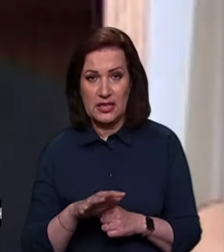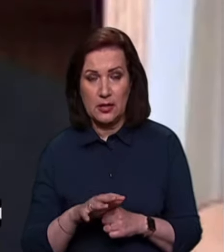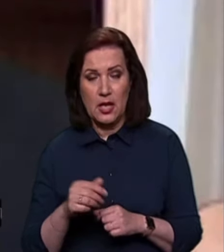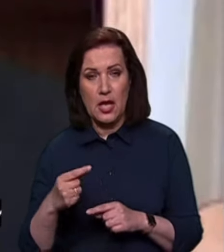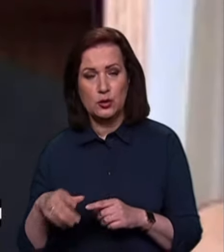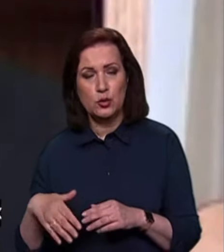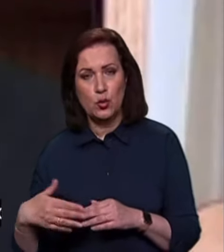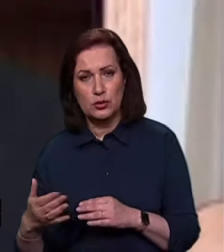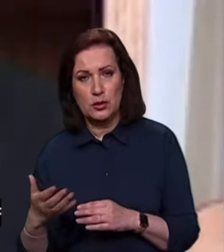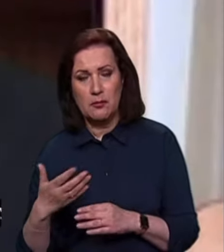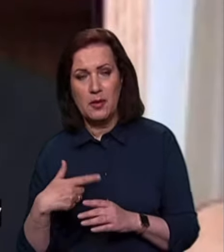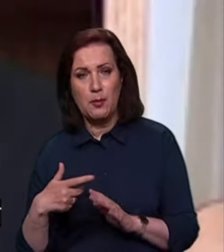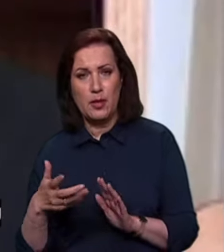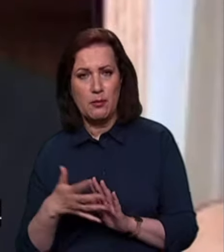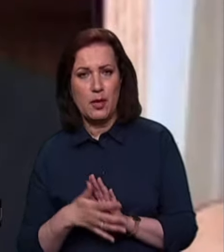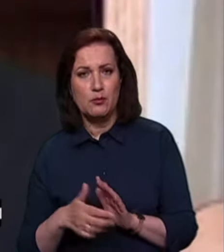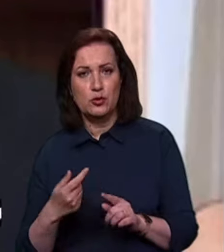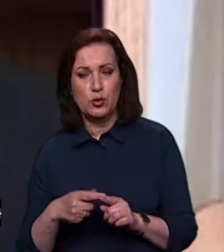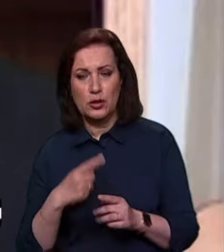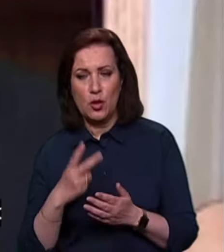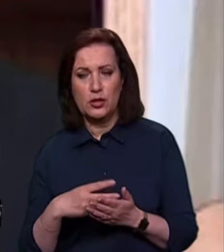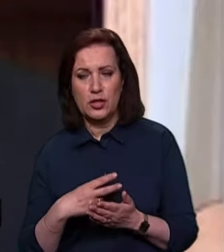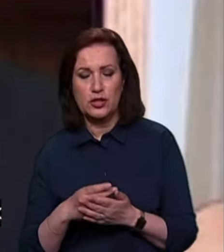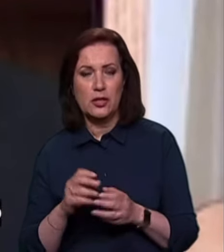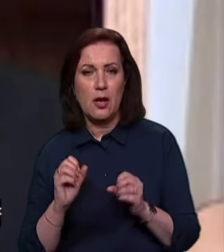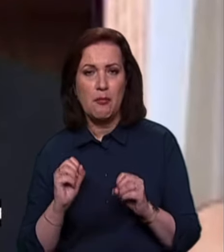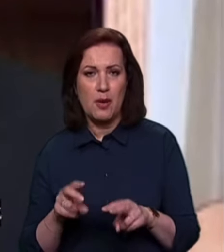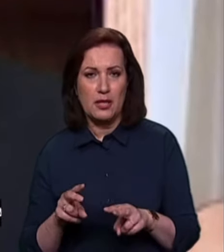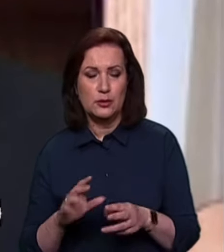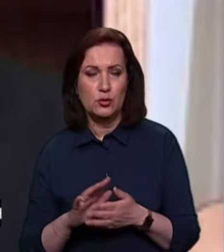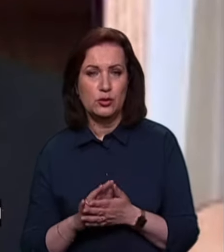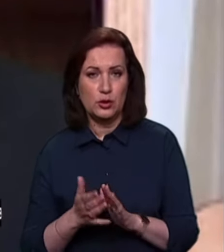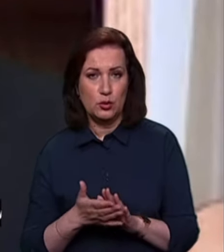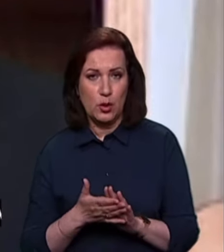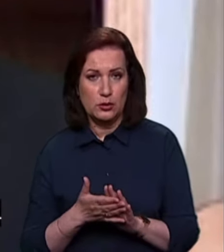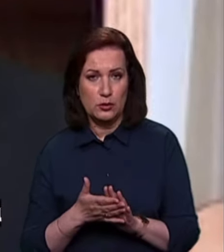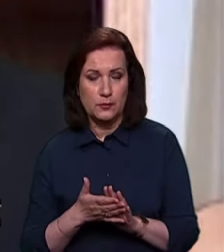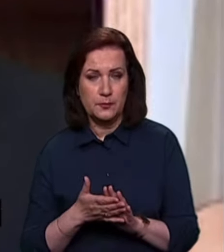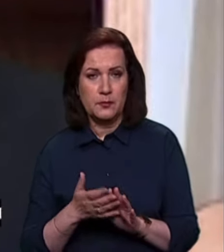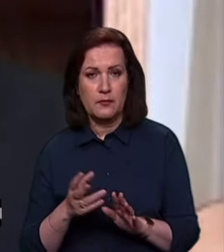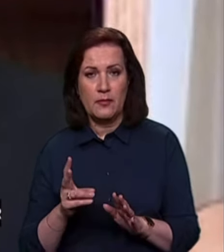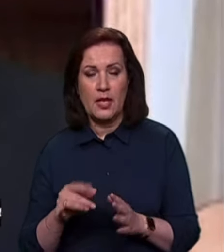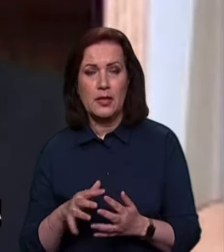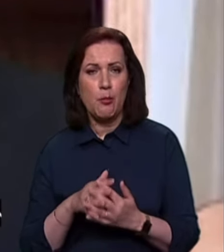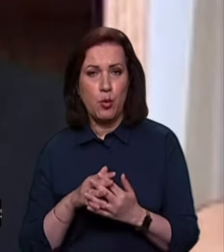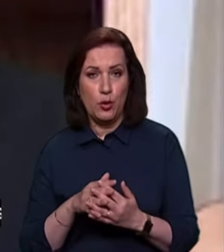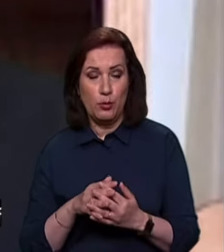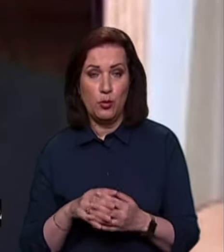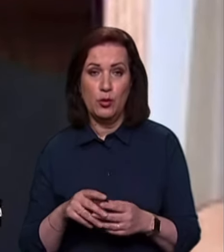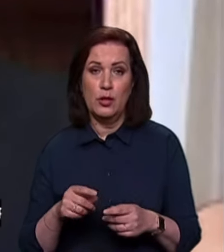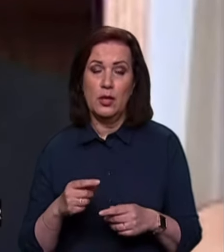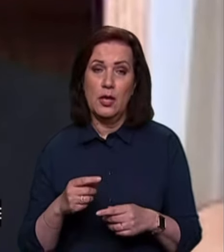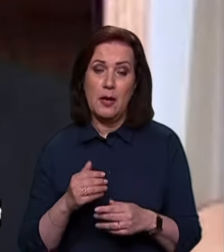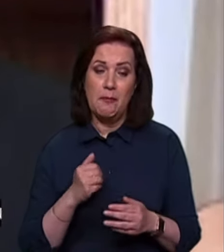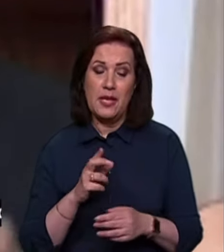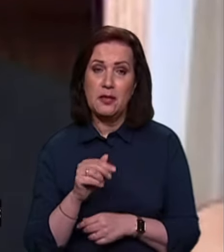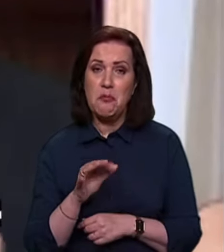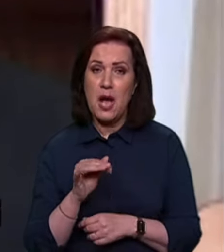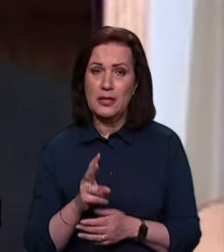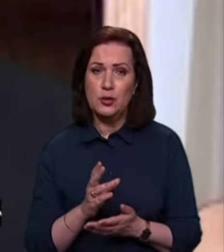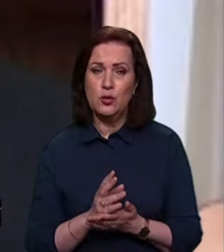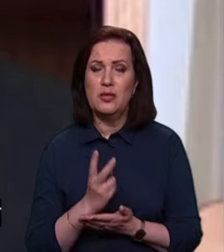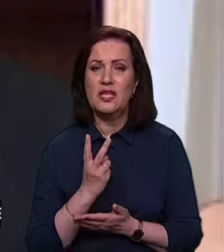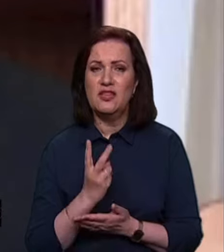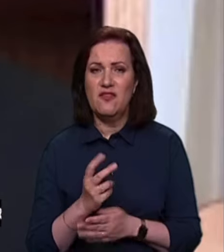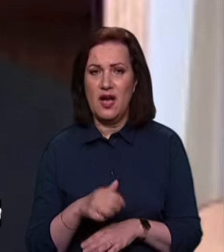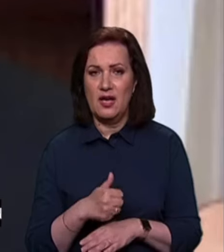а с другой стороны понимаем, что это отражает опасную ситуацию на поле боя. С другой стороны, перед Байденом стоит